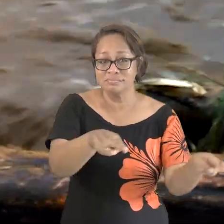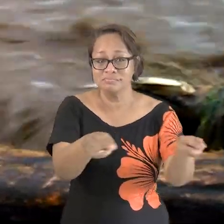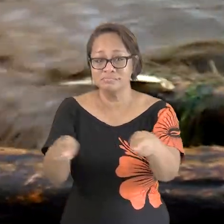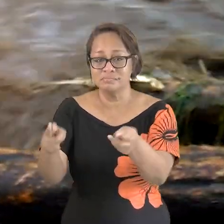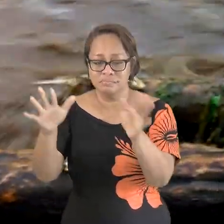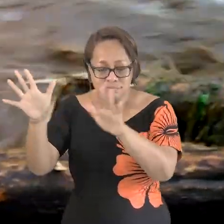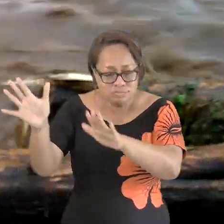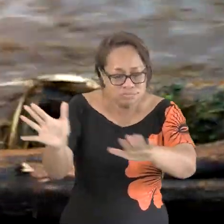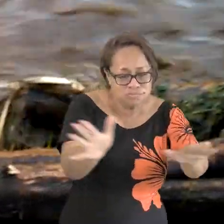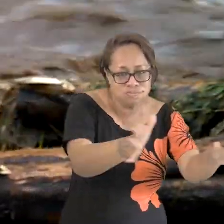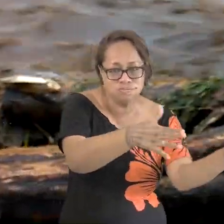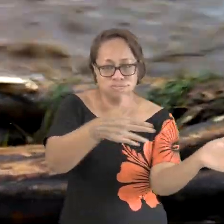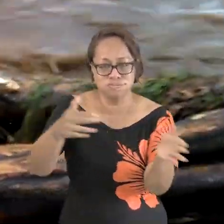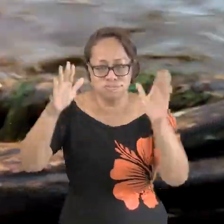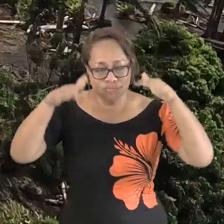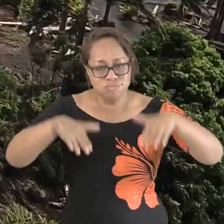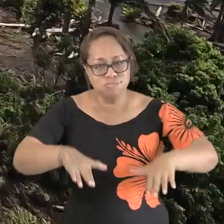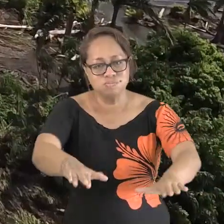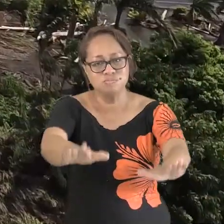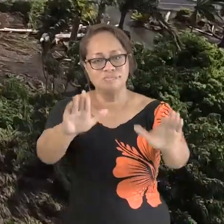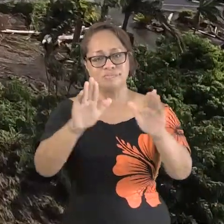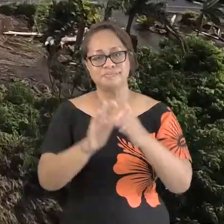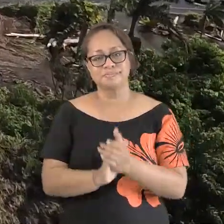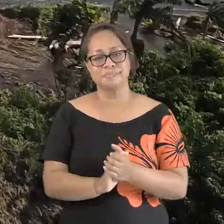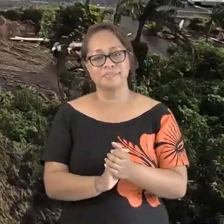tafe, pe ama a losi ta fenga